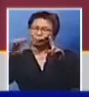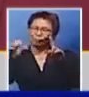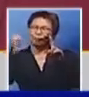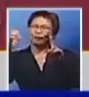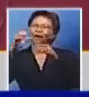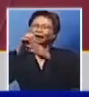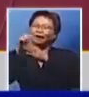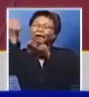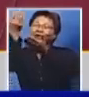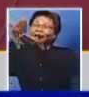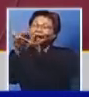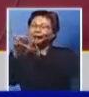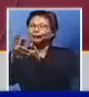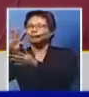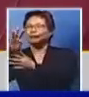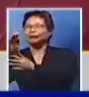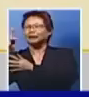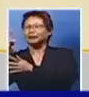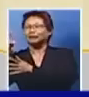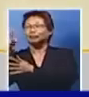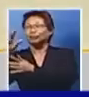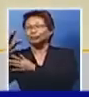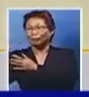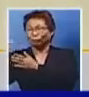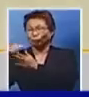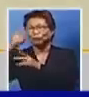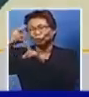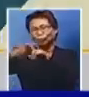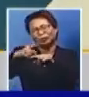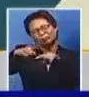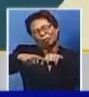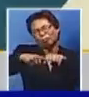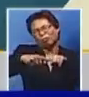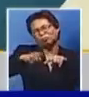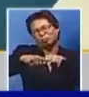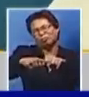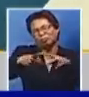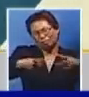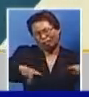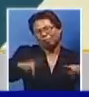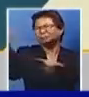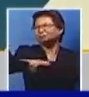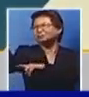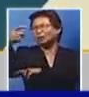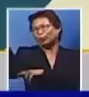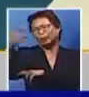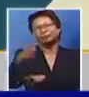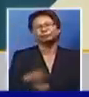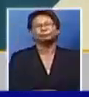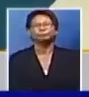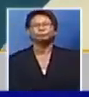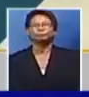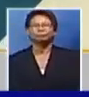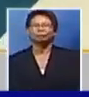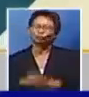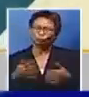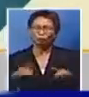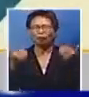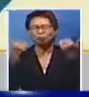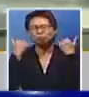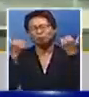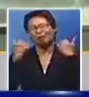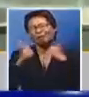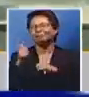RM1,500 hingga RM4,500 sebulan bergantung kepada nilai pasaran sawit. Meskipun sudah bersara